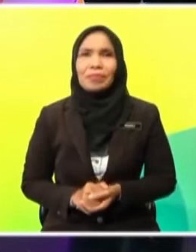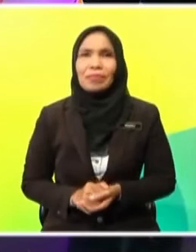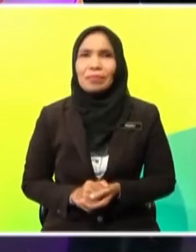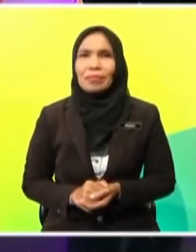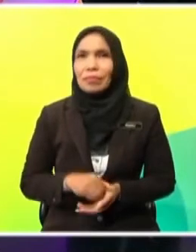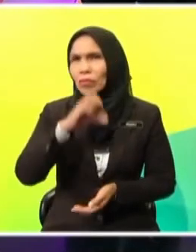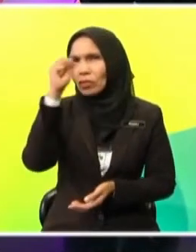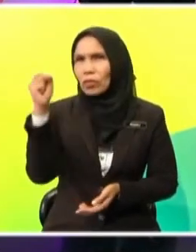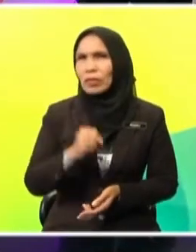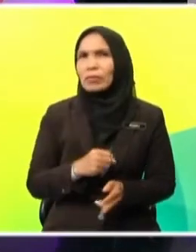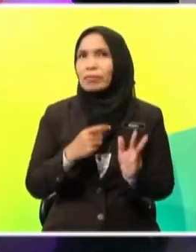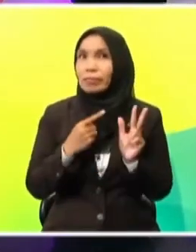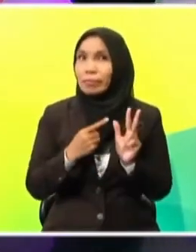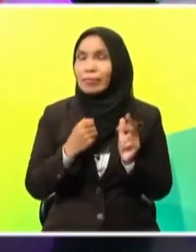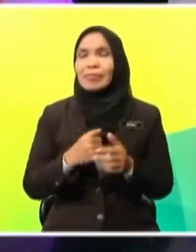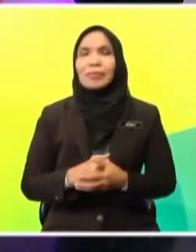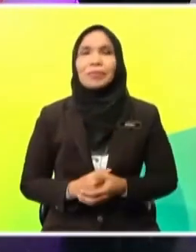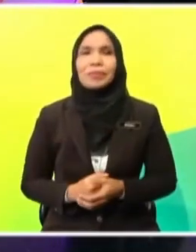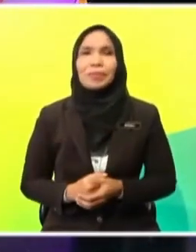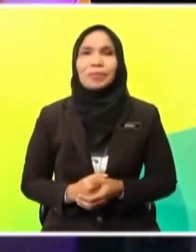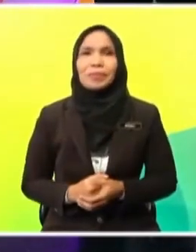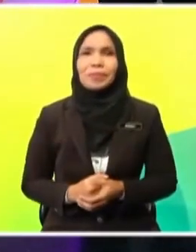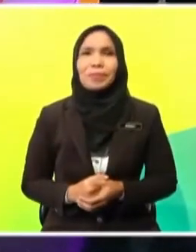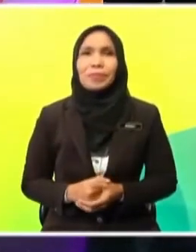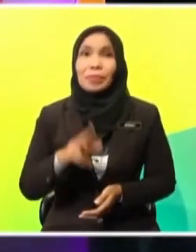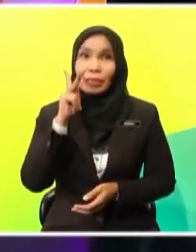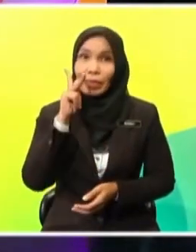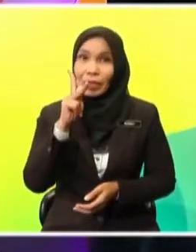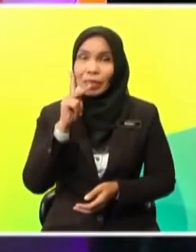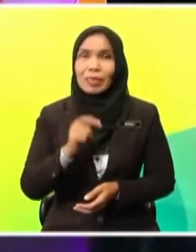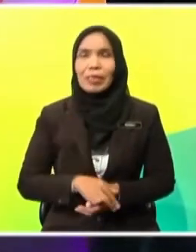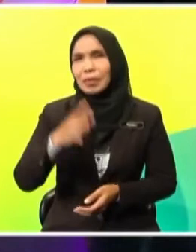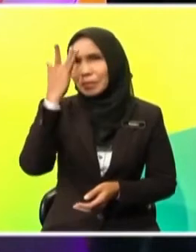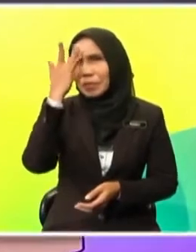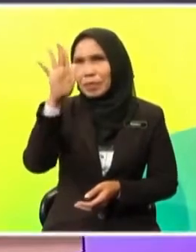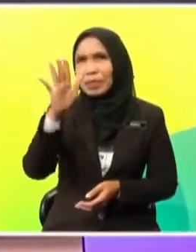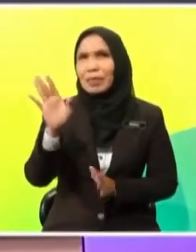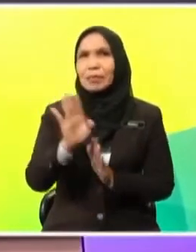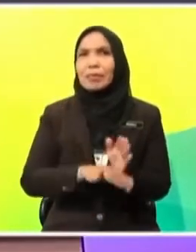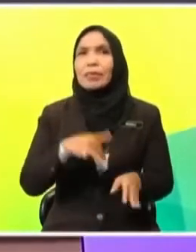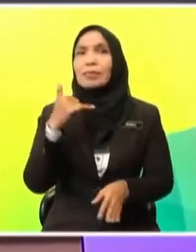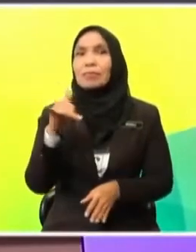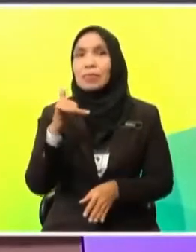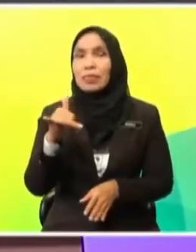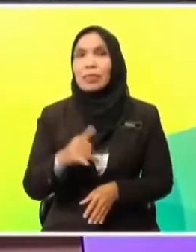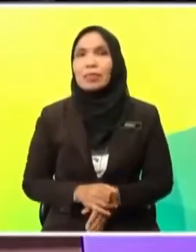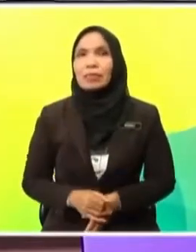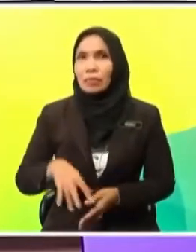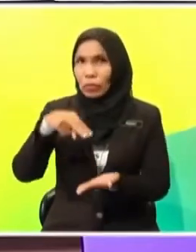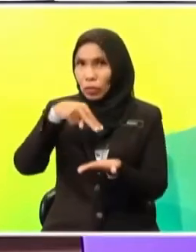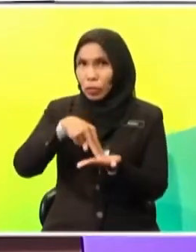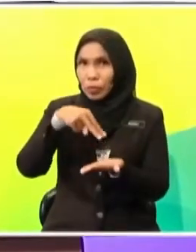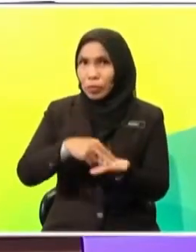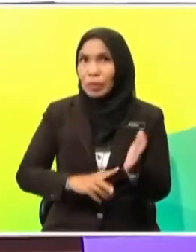kayu terjawablah cecile kakak-kakak pandai bermain lompat